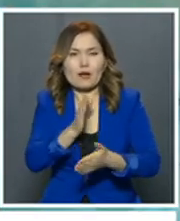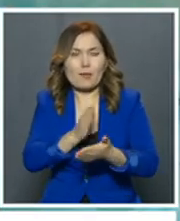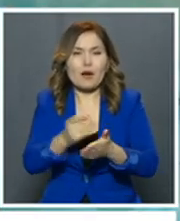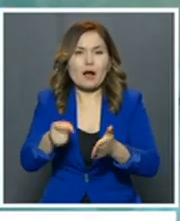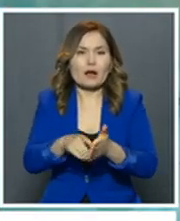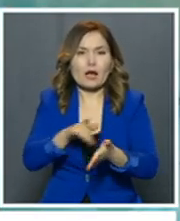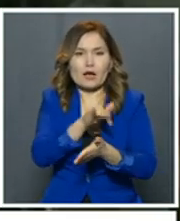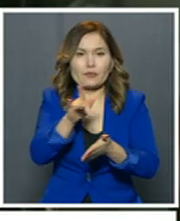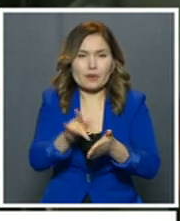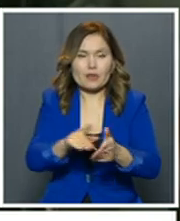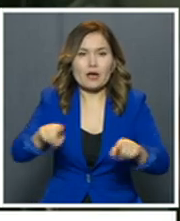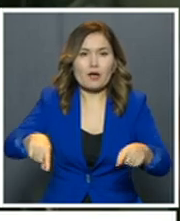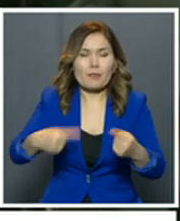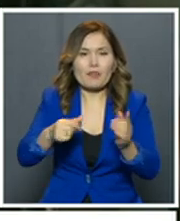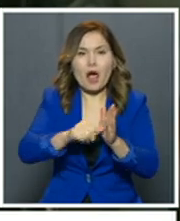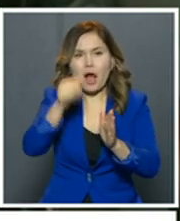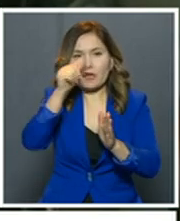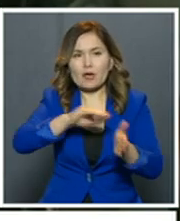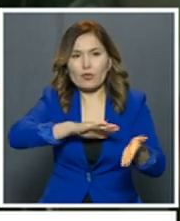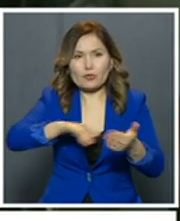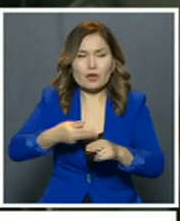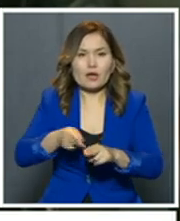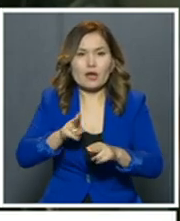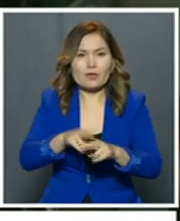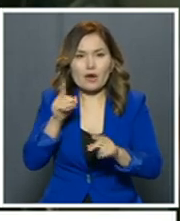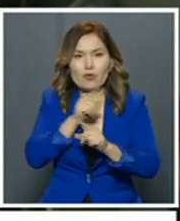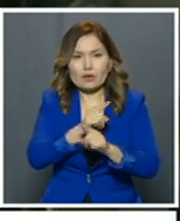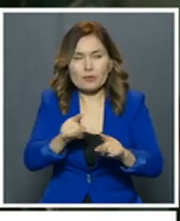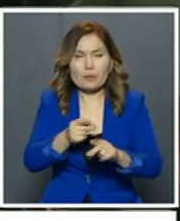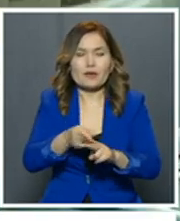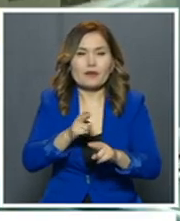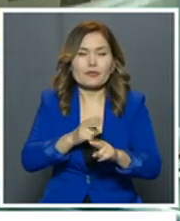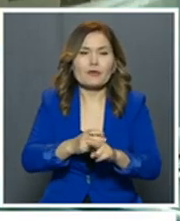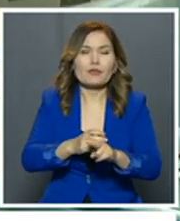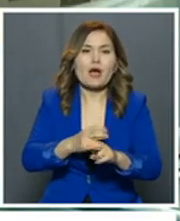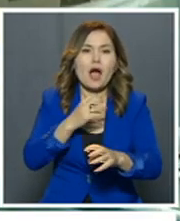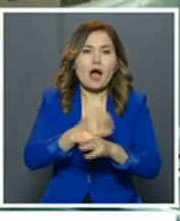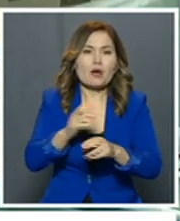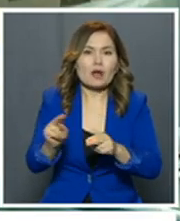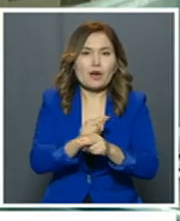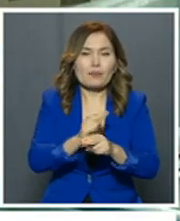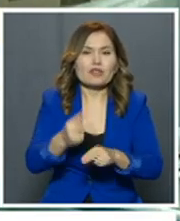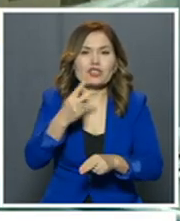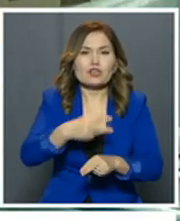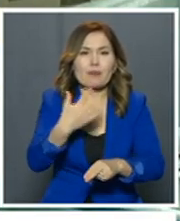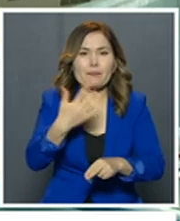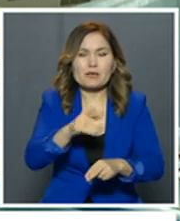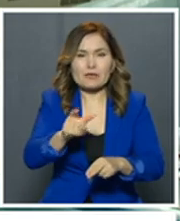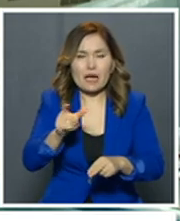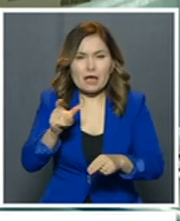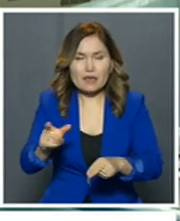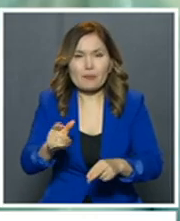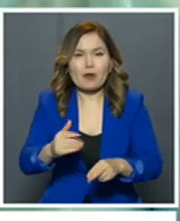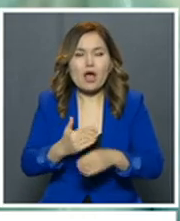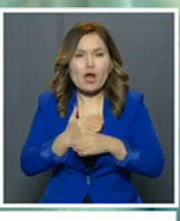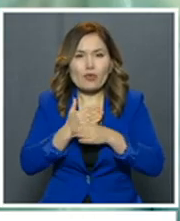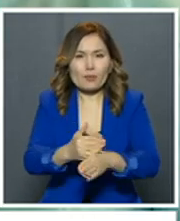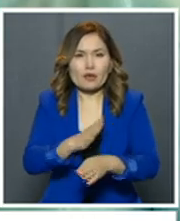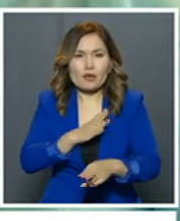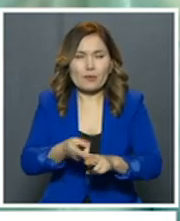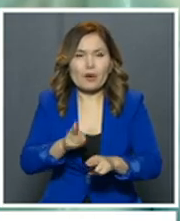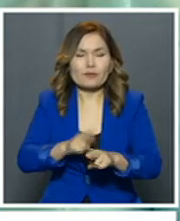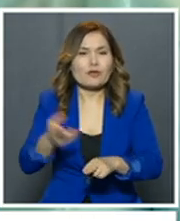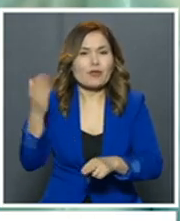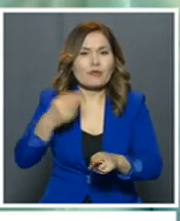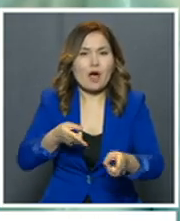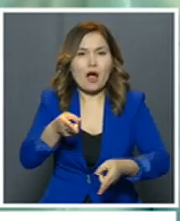емнің қолға алынғанына жарты жыл ғана. Осы уақыт аралығында ортопедтер 25 адамды аяғына тұрғызды. Бұрын соңды мұндай